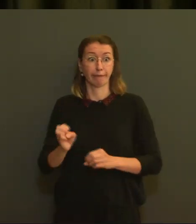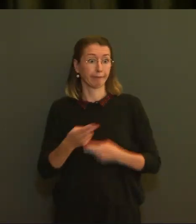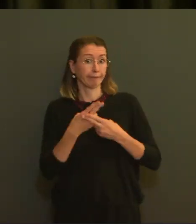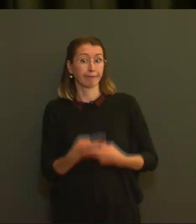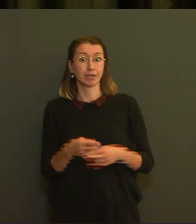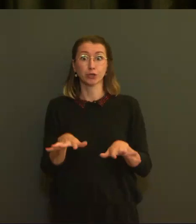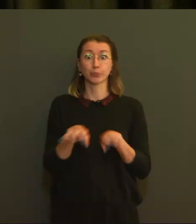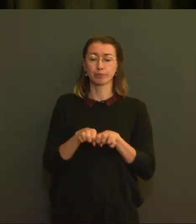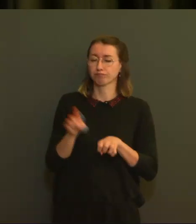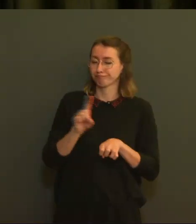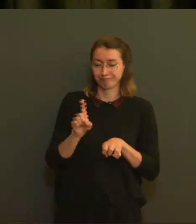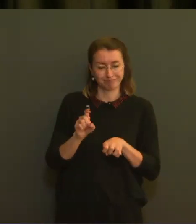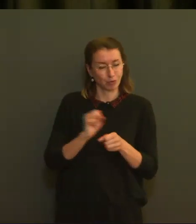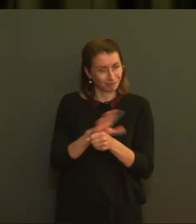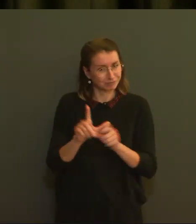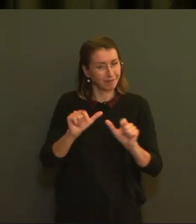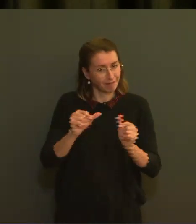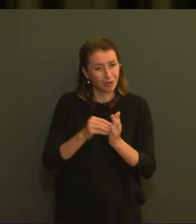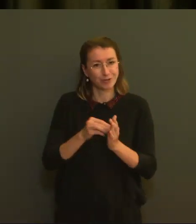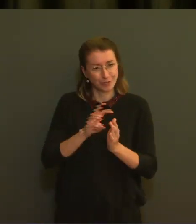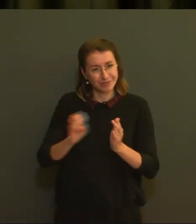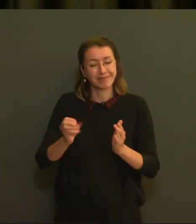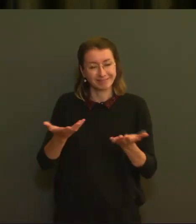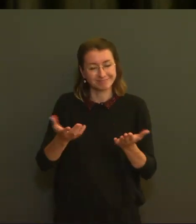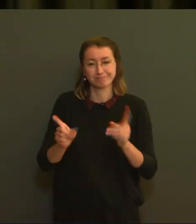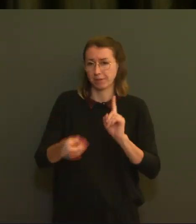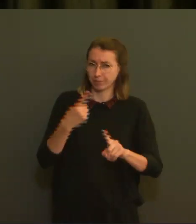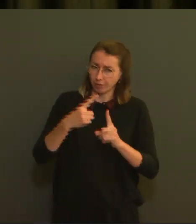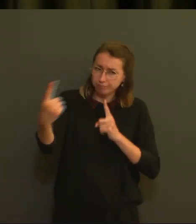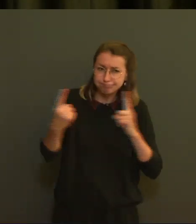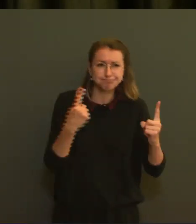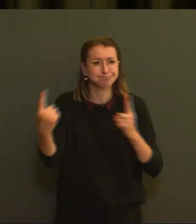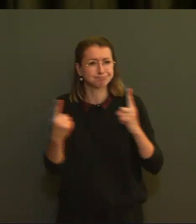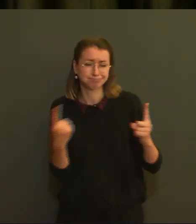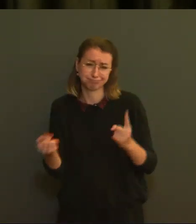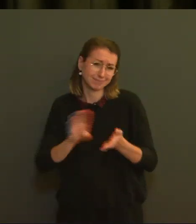transmission du virus. Si vous prévoyez une sortie, les